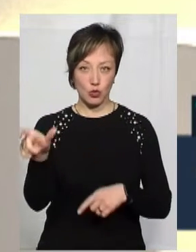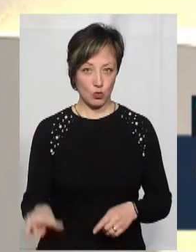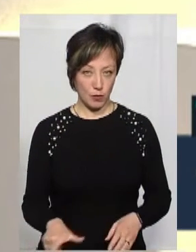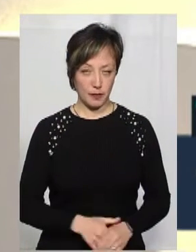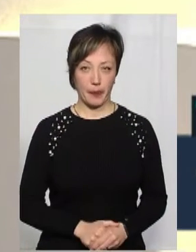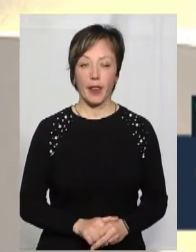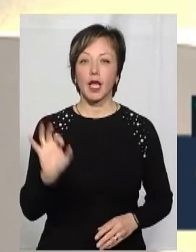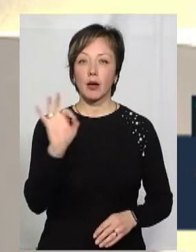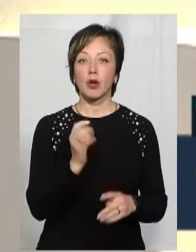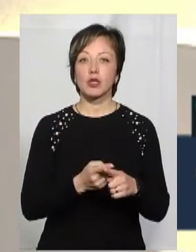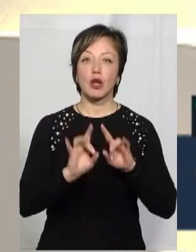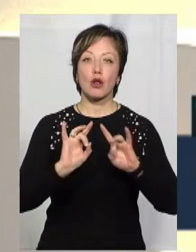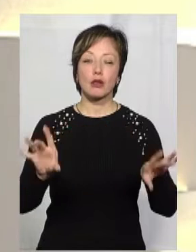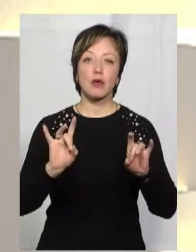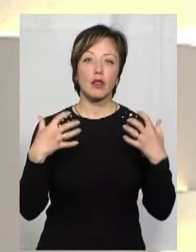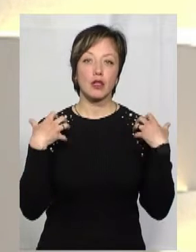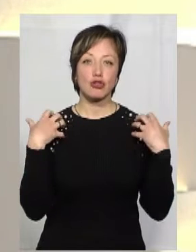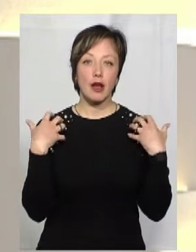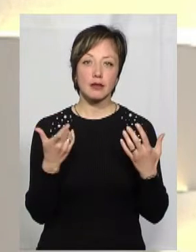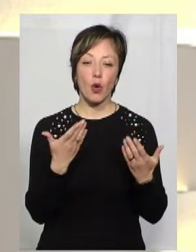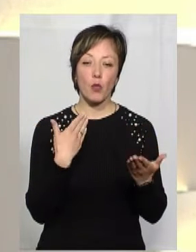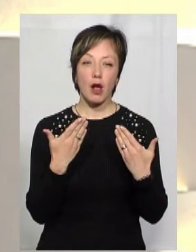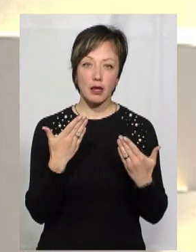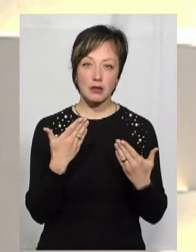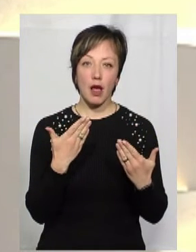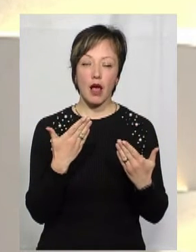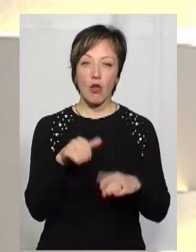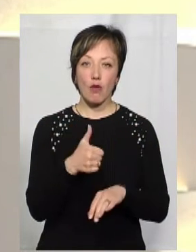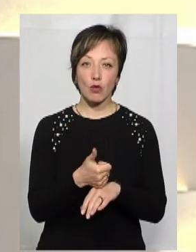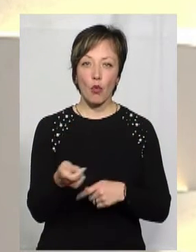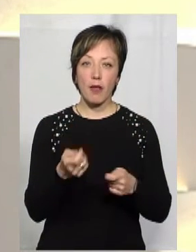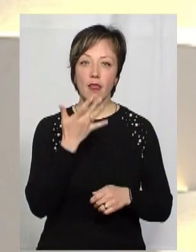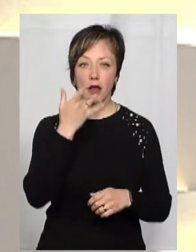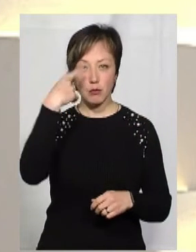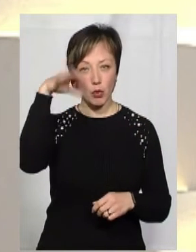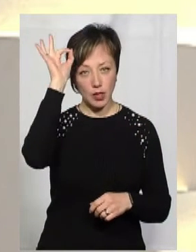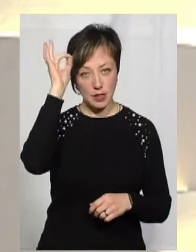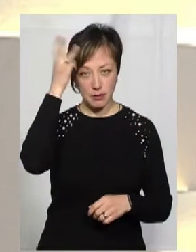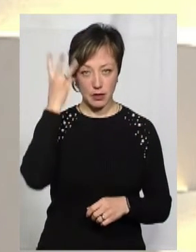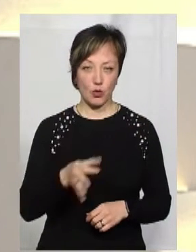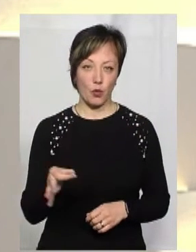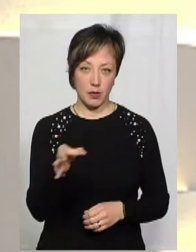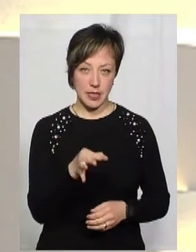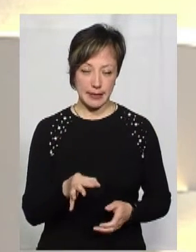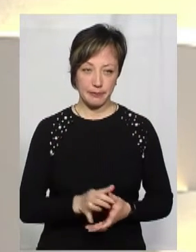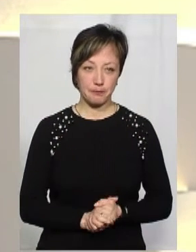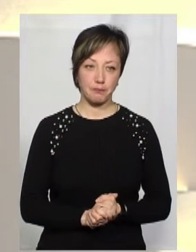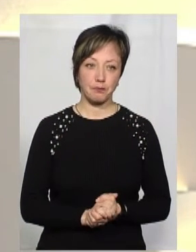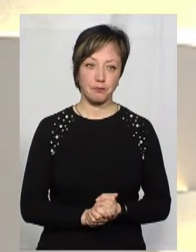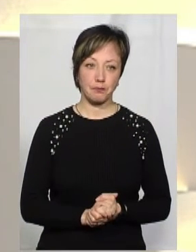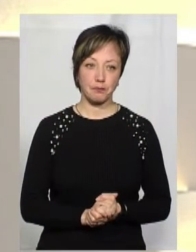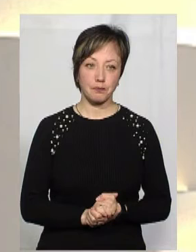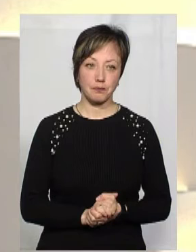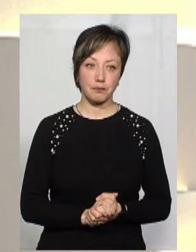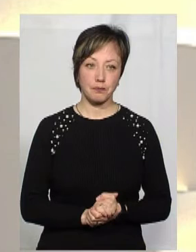особі. Про це розповіла начальниця сектору комунікації головного управління Нацполіції у Хмельницькій області Інна